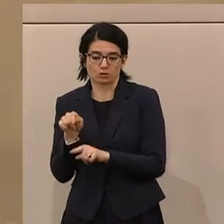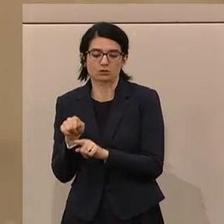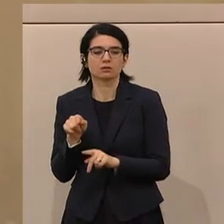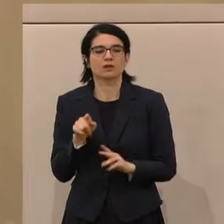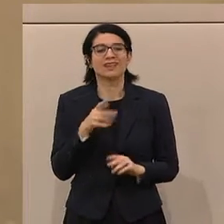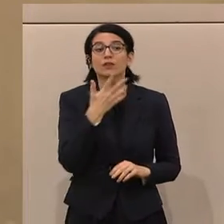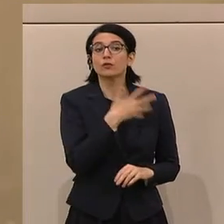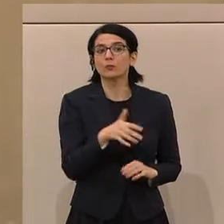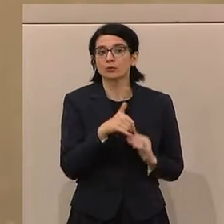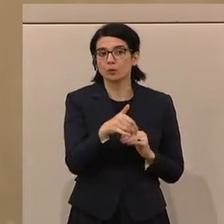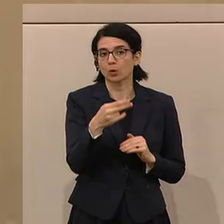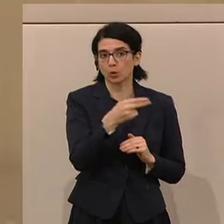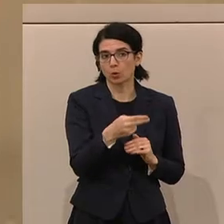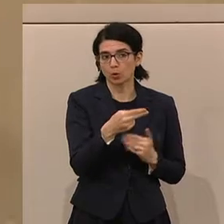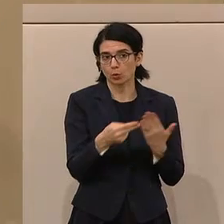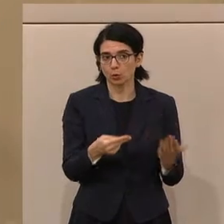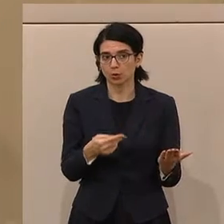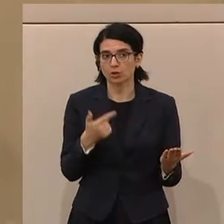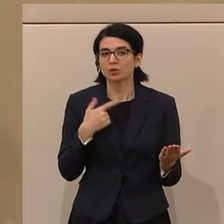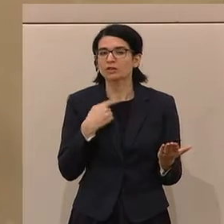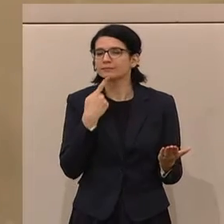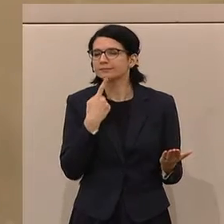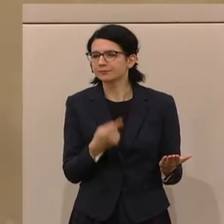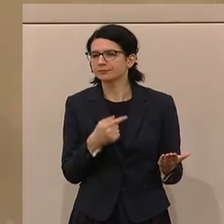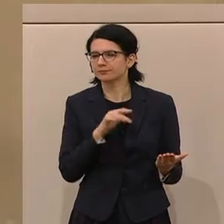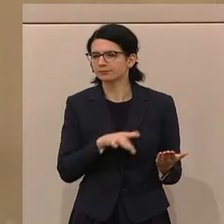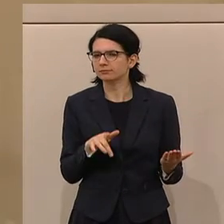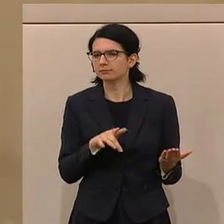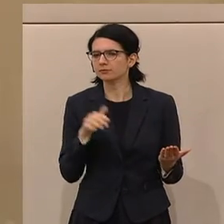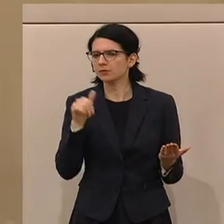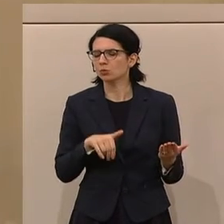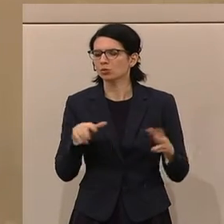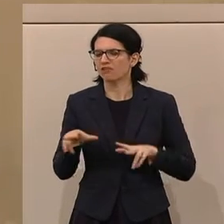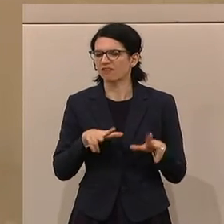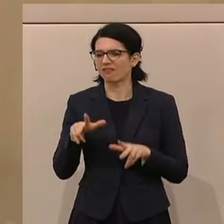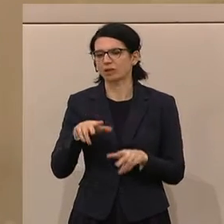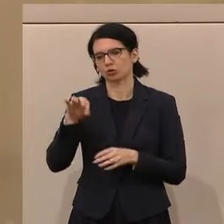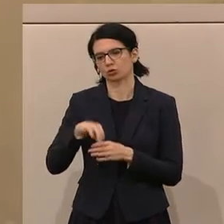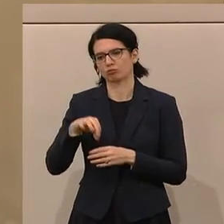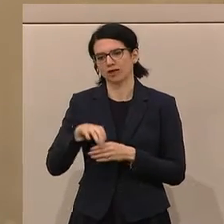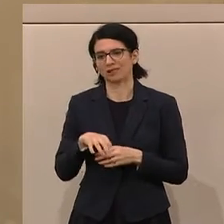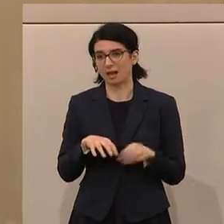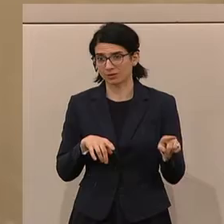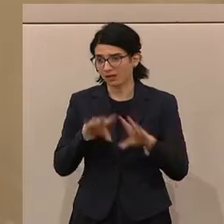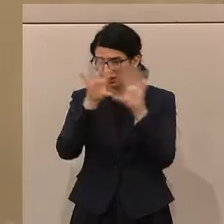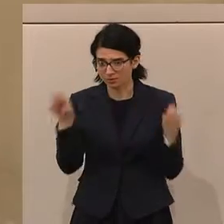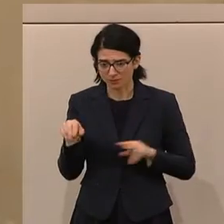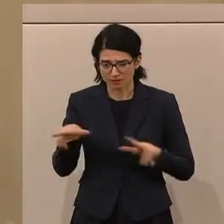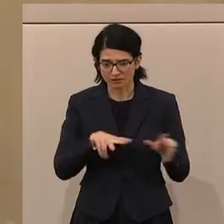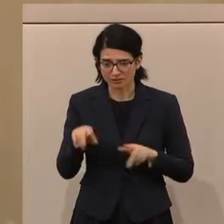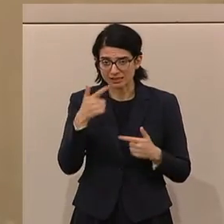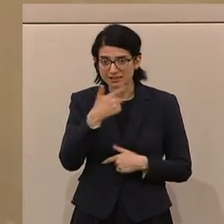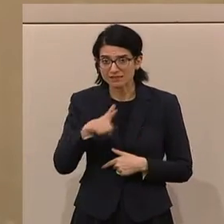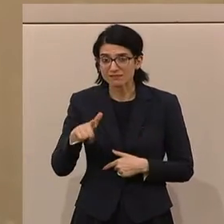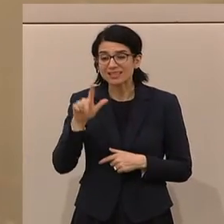werden, 500 Millionen Euro, und dann sagt man, das Ganze muss ein Bereich der Verwaltung einsparen. Aber die gesamten Verwaltungskosten sind